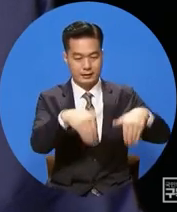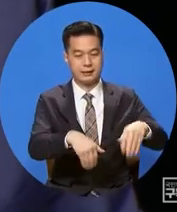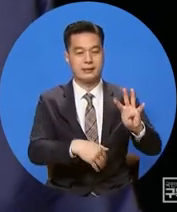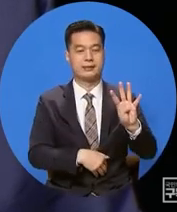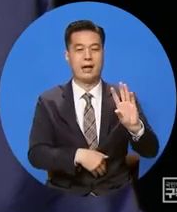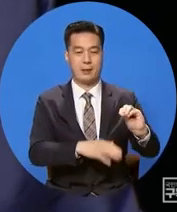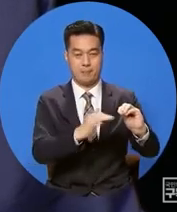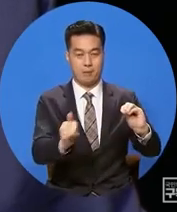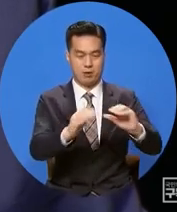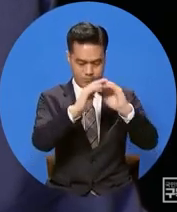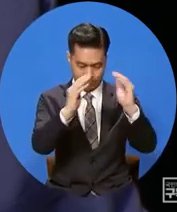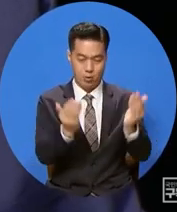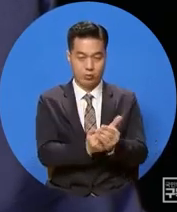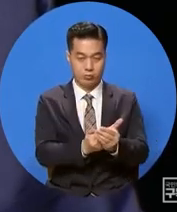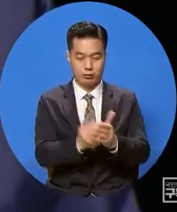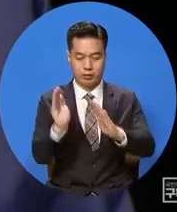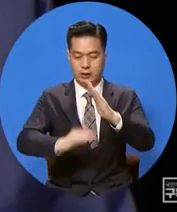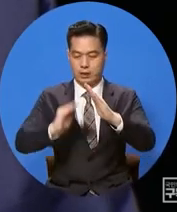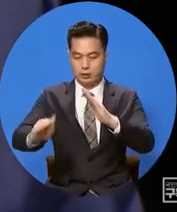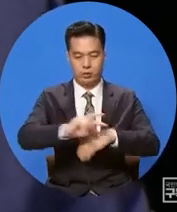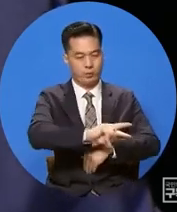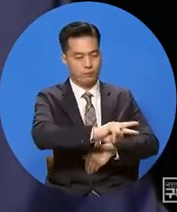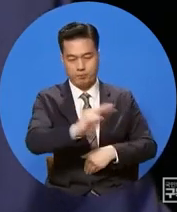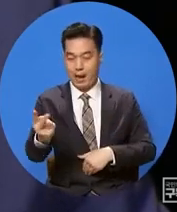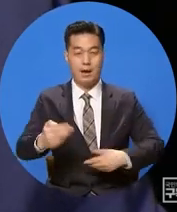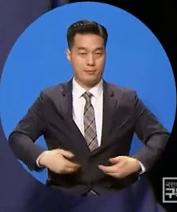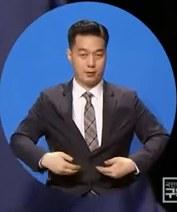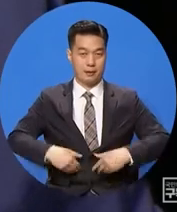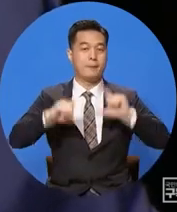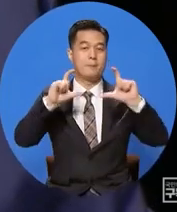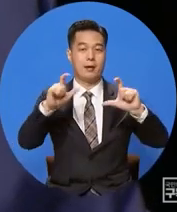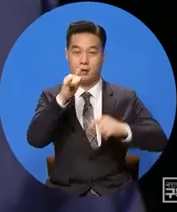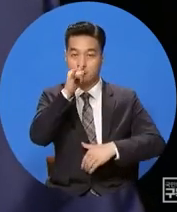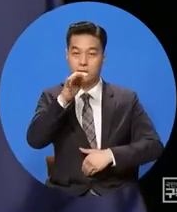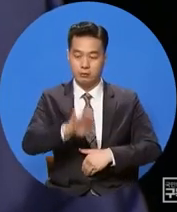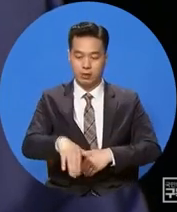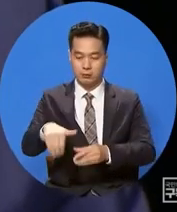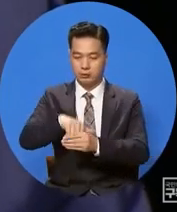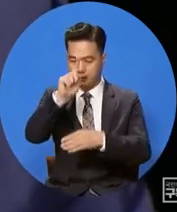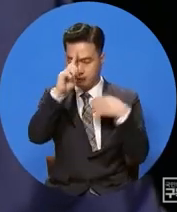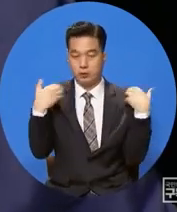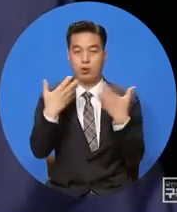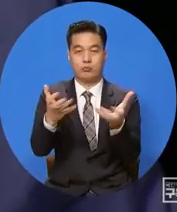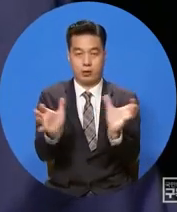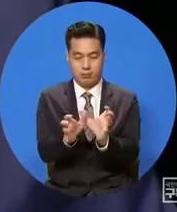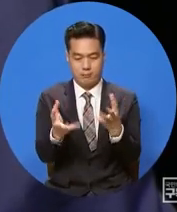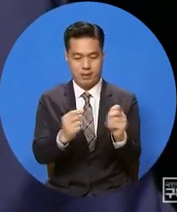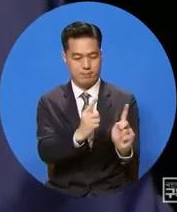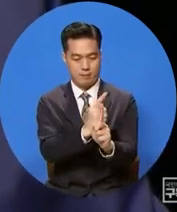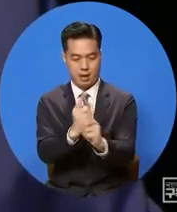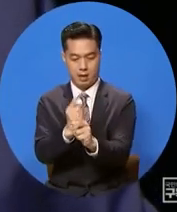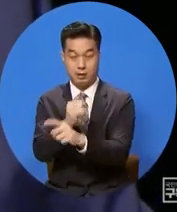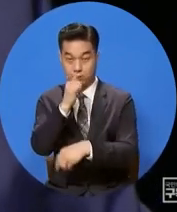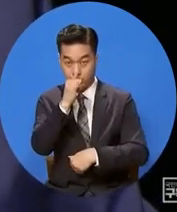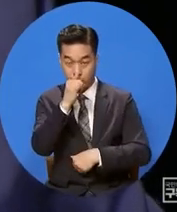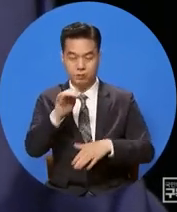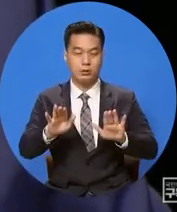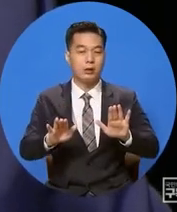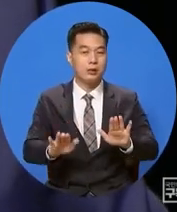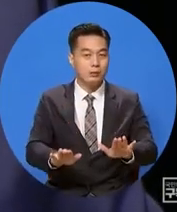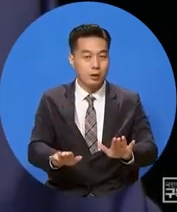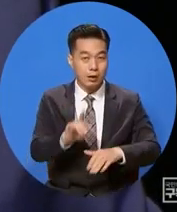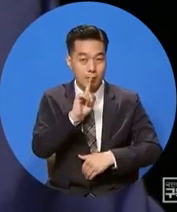명 전원 정규직으로 해야 된다고 하셨는데 사실 문재인 정부에서 많이 이제 정규직화 시켰죠. 근데